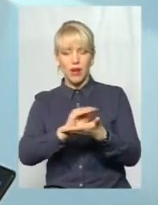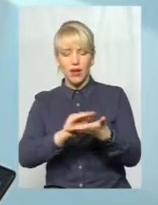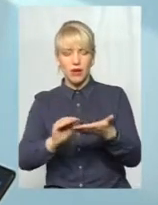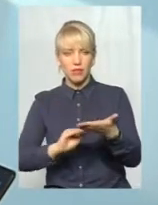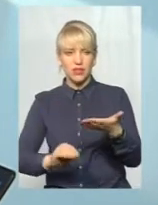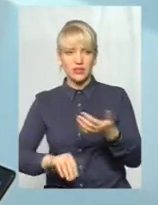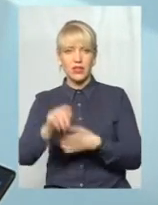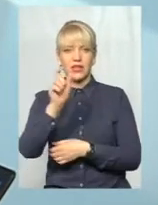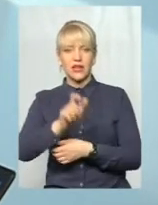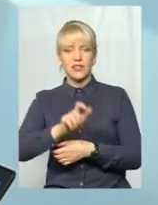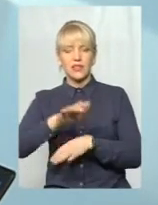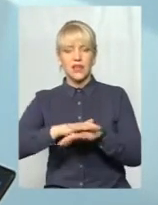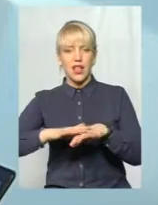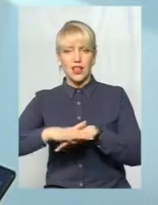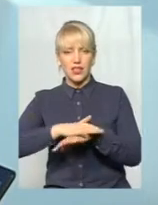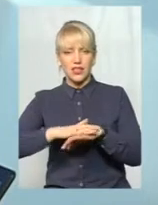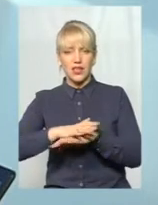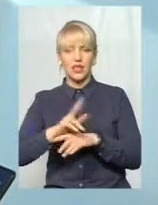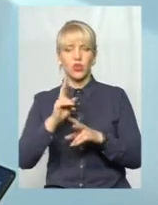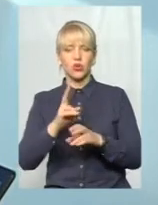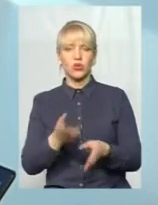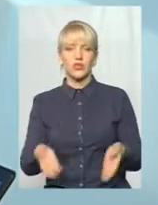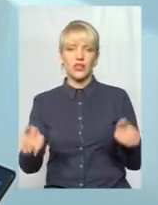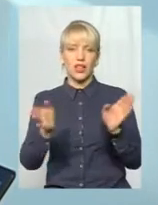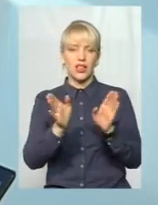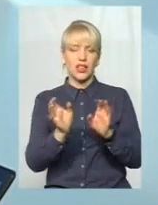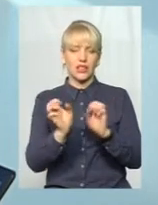в кількості, хто в нас залишив Україну, скільки в нас осіб є,